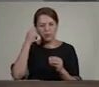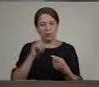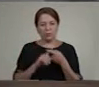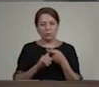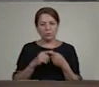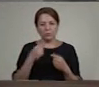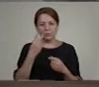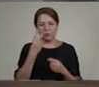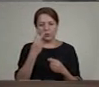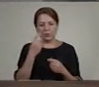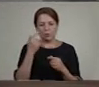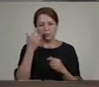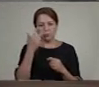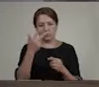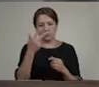qo'shib 3 ni yozamiz.